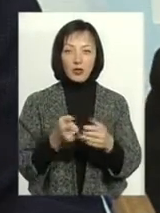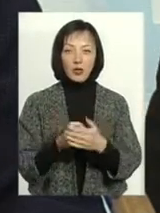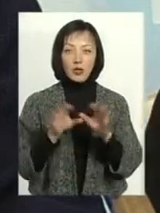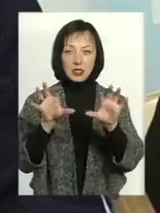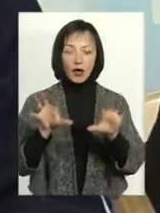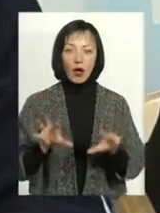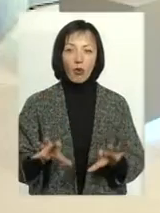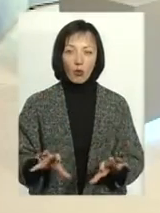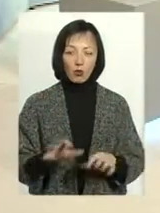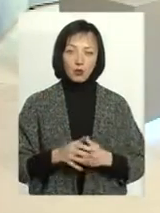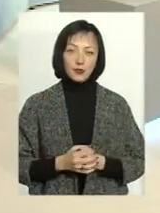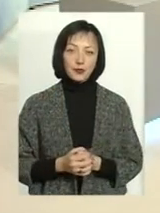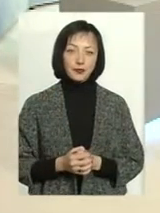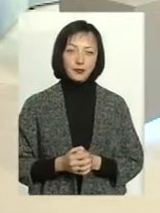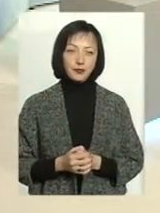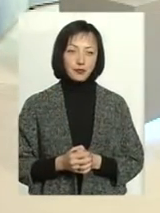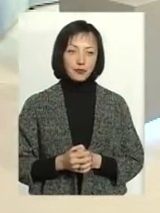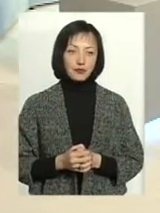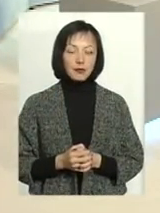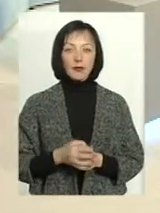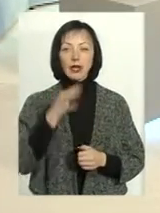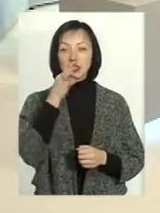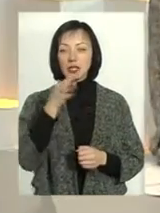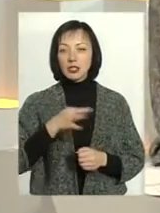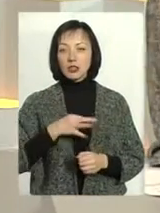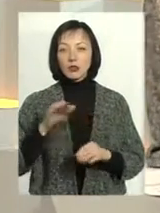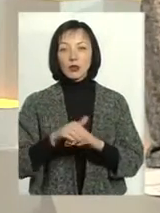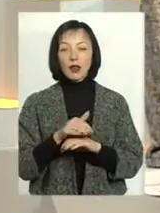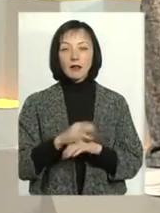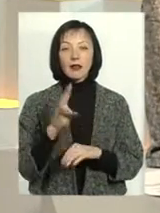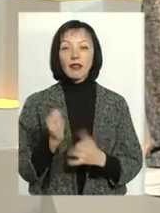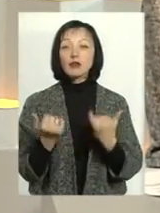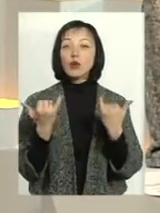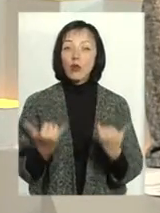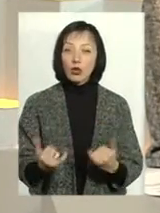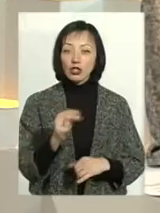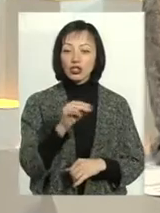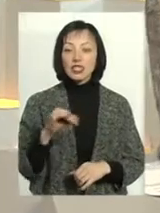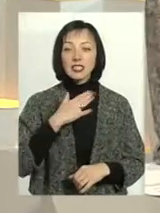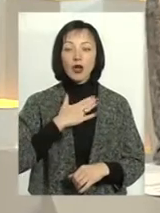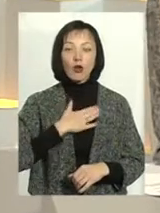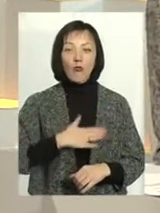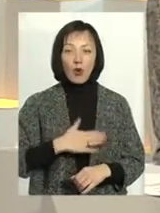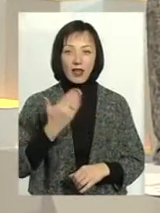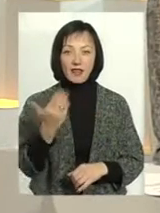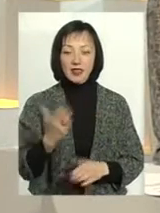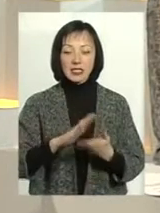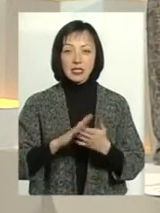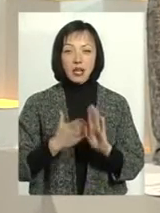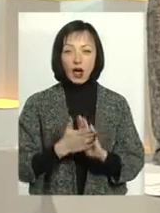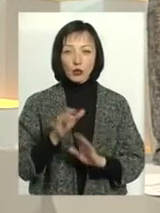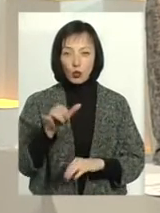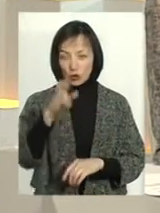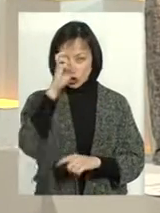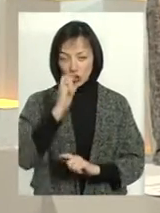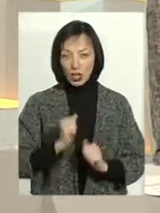про адвокатуру та адвокатську діяльність. Скажіть, будь ласка, на сьогоднішній момент, чи задоволені ви тим станом в державі, і